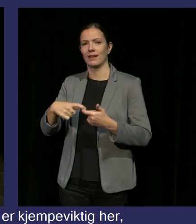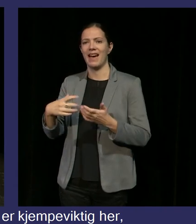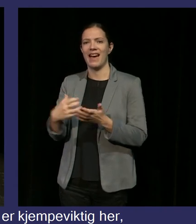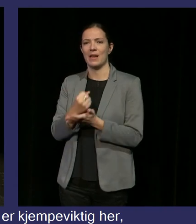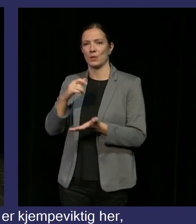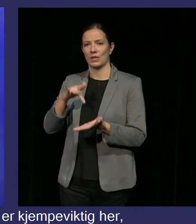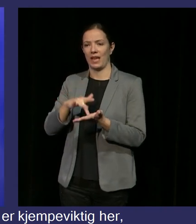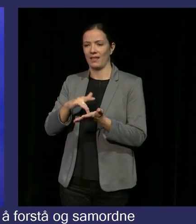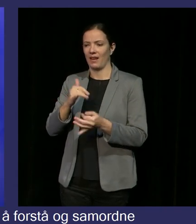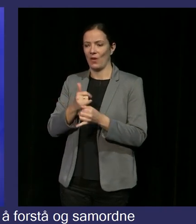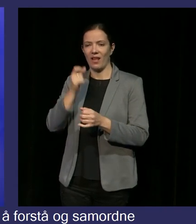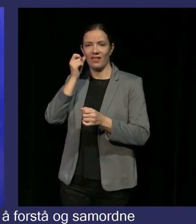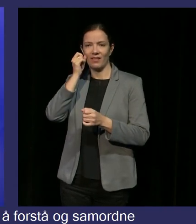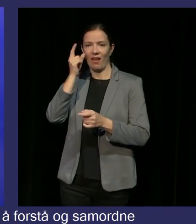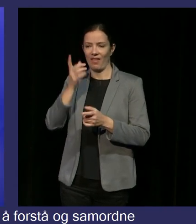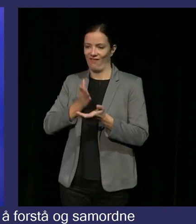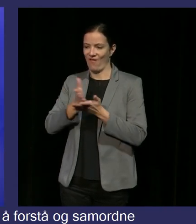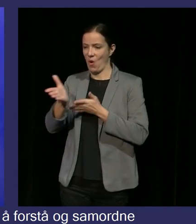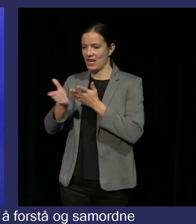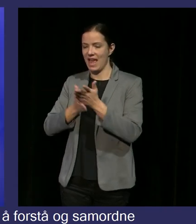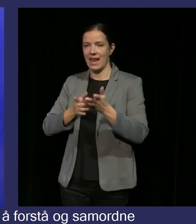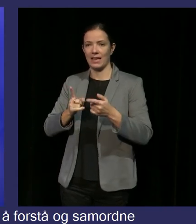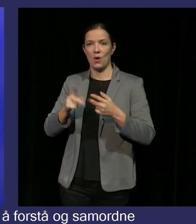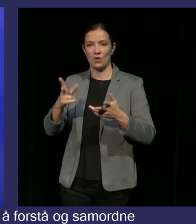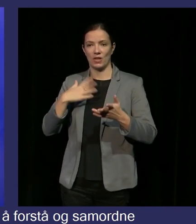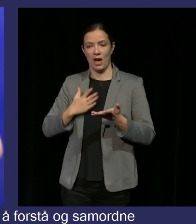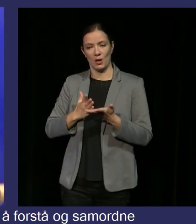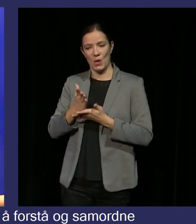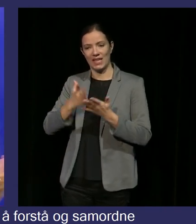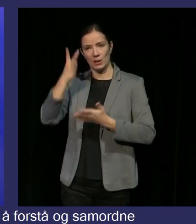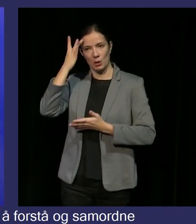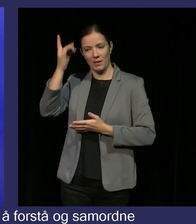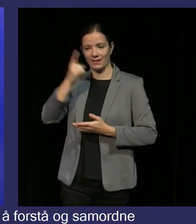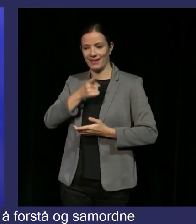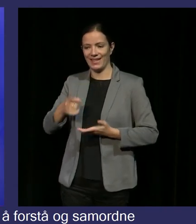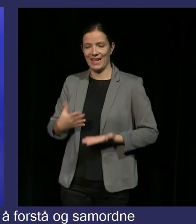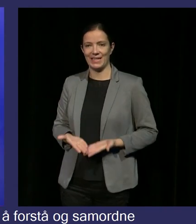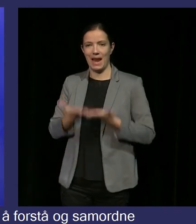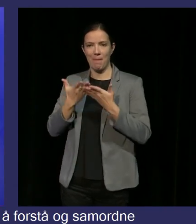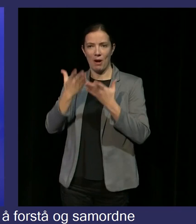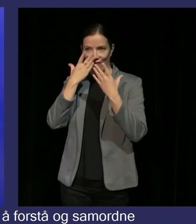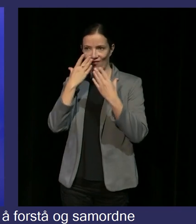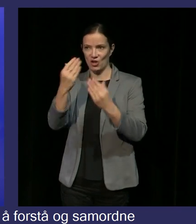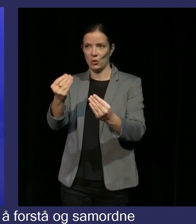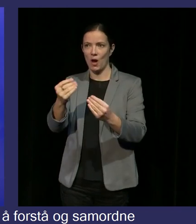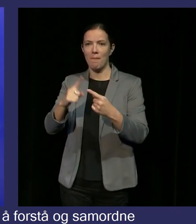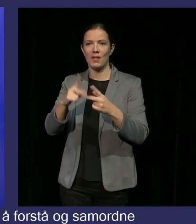for deling av data. De har juridisk kompetanse, de skal hjelpe til å forstå og